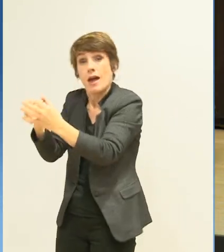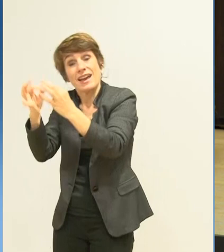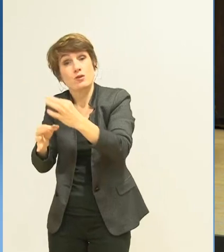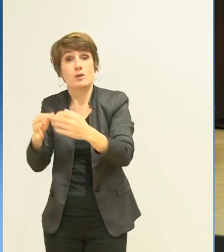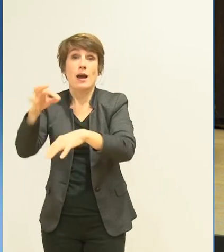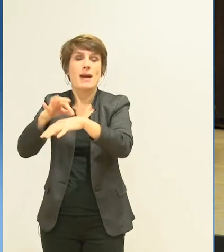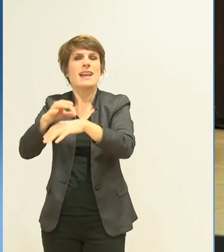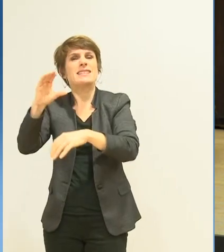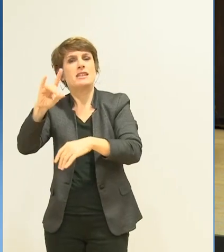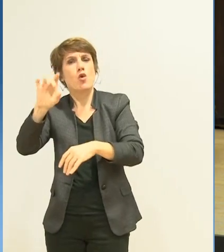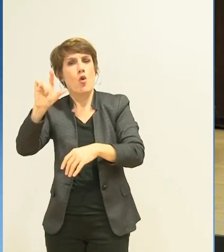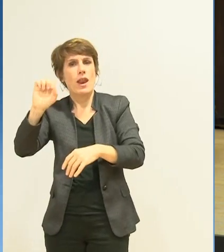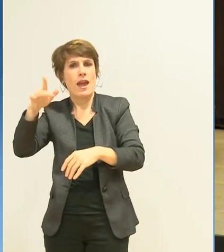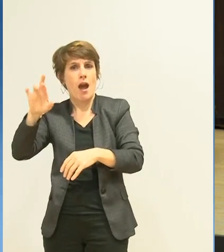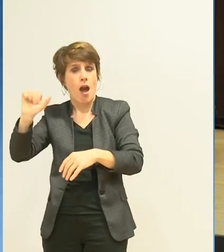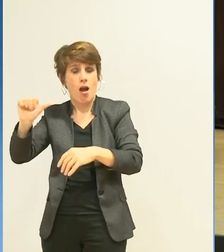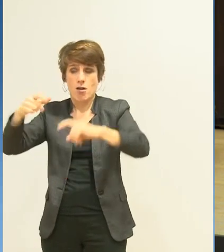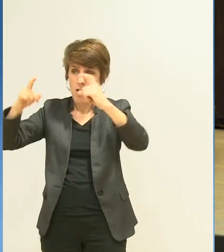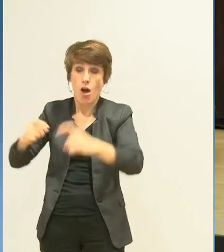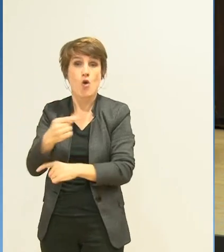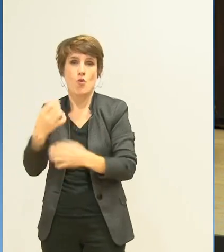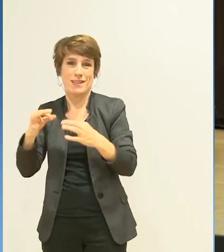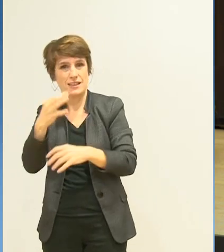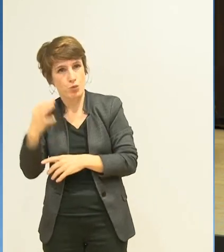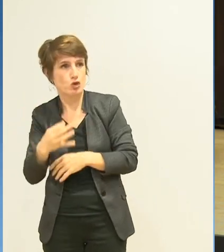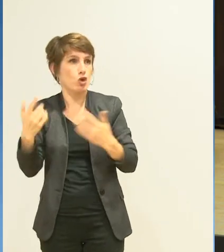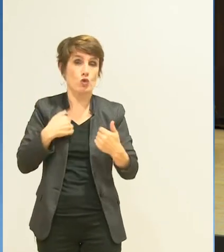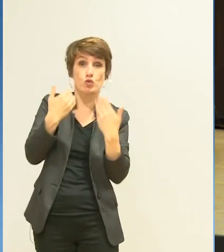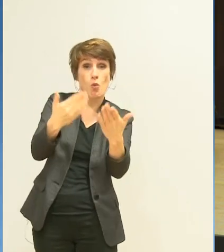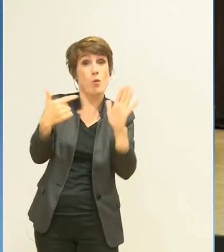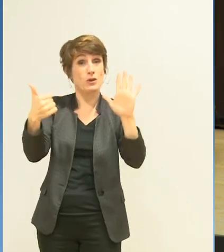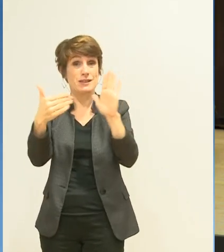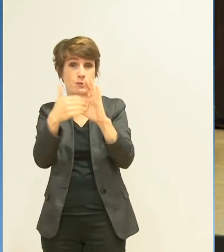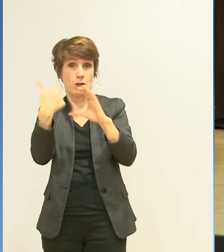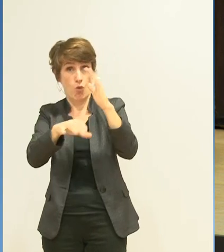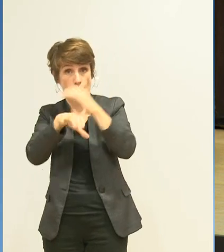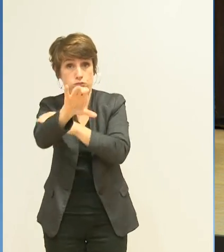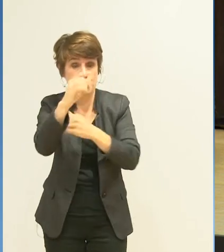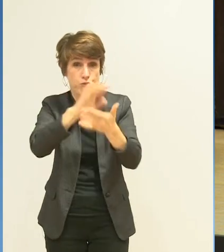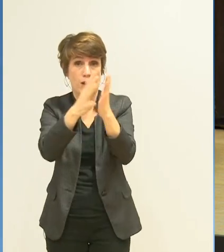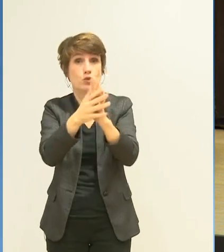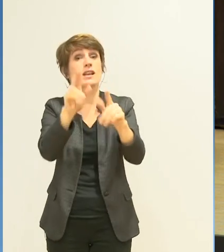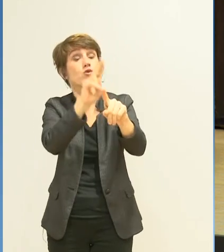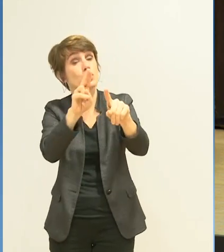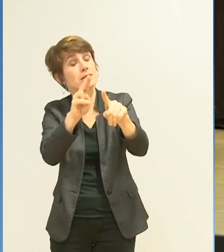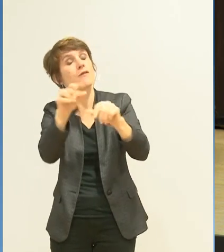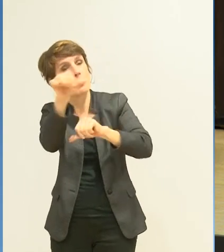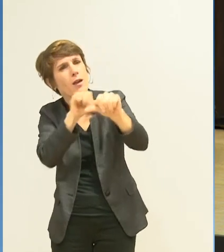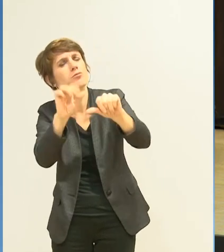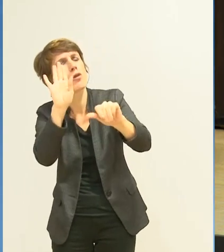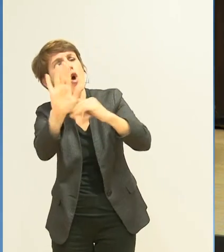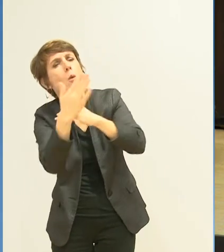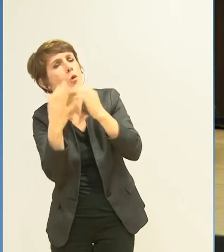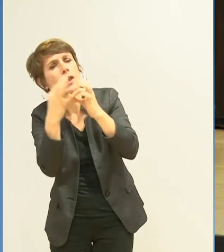verser une subvention de 6000 euros au programme une cinquième n ai demandé à l'unicef de transmettre les bilans de l'utilisation de ces fonds souverains